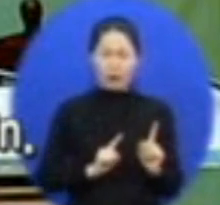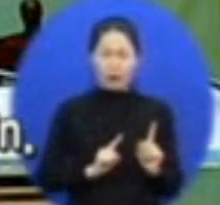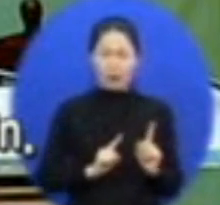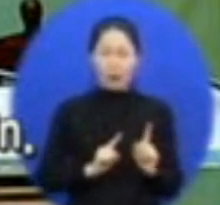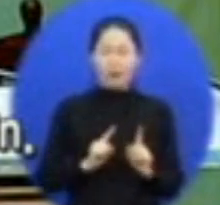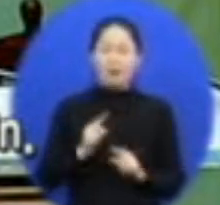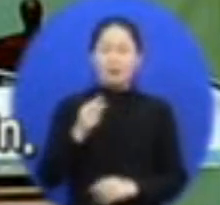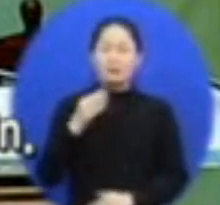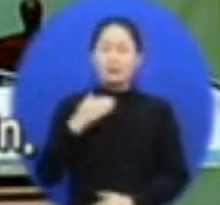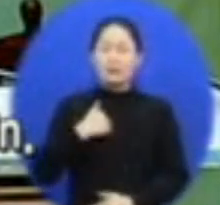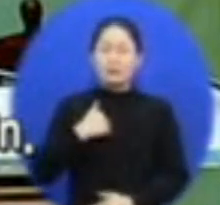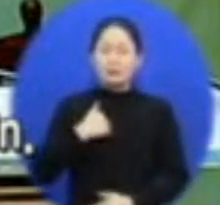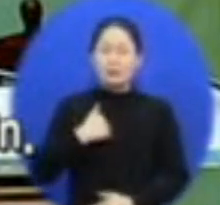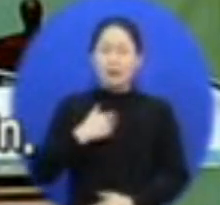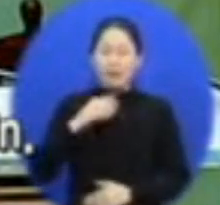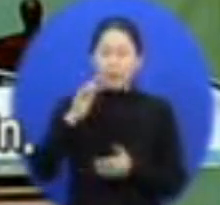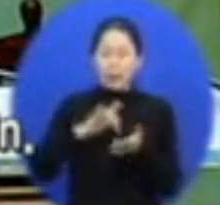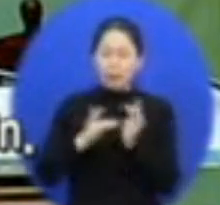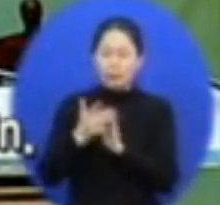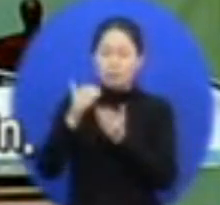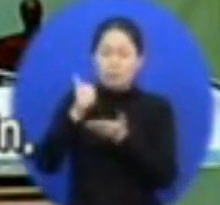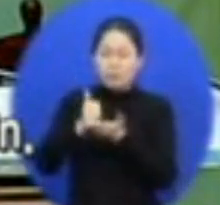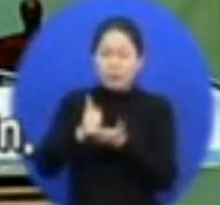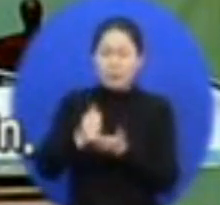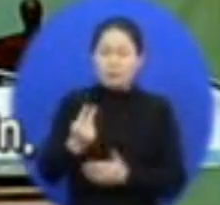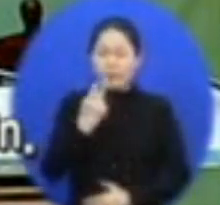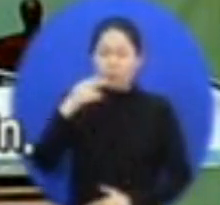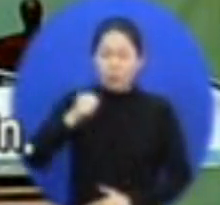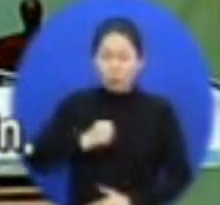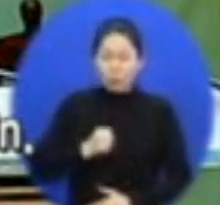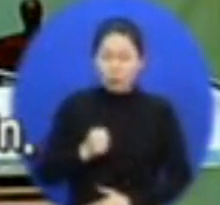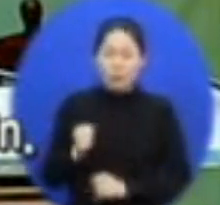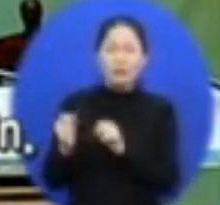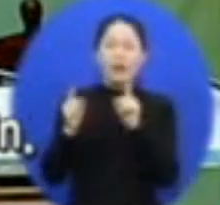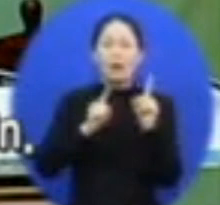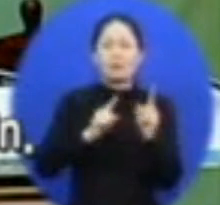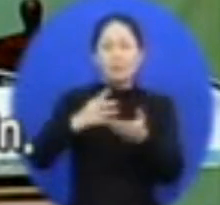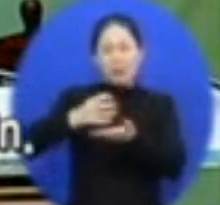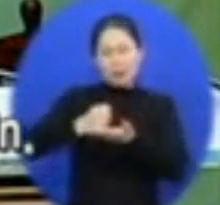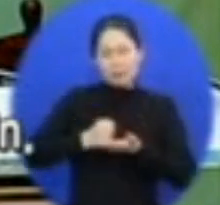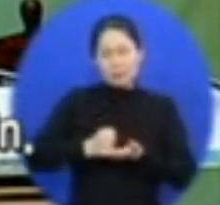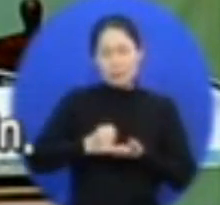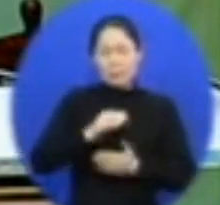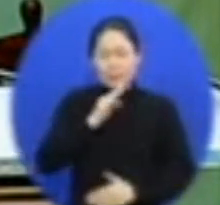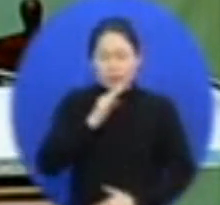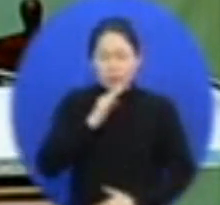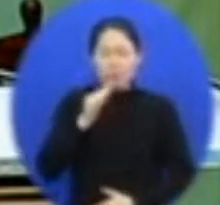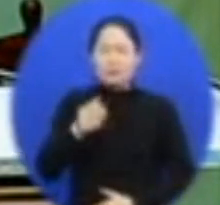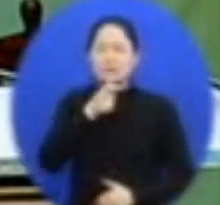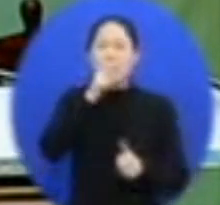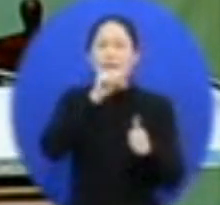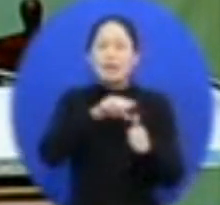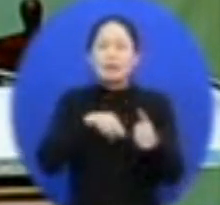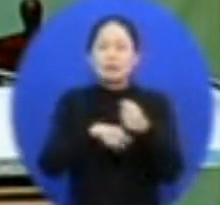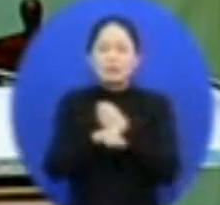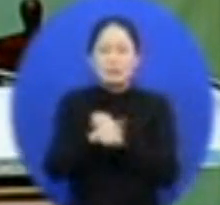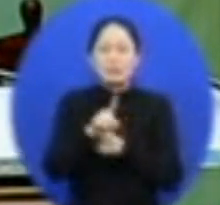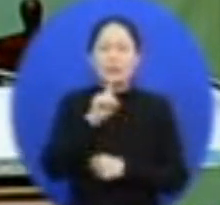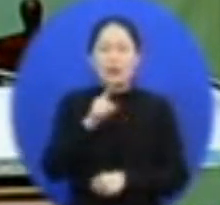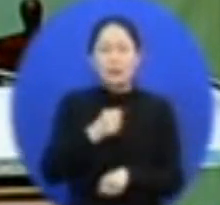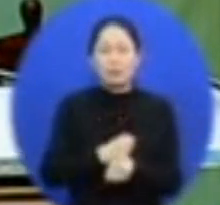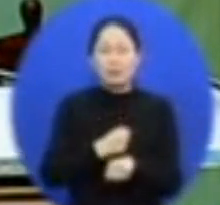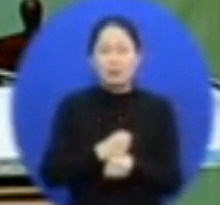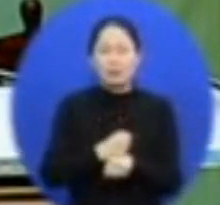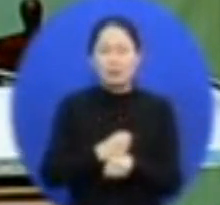살아나는 것을 내가 이제 받아들이는 것을 세대라고 합니다 세례를